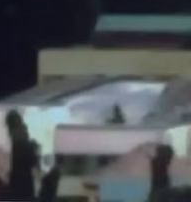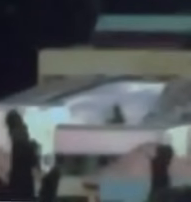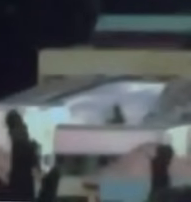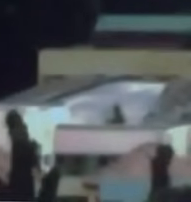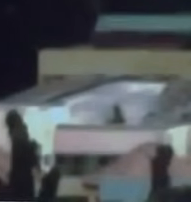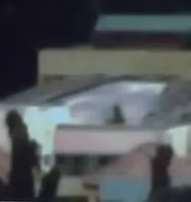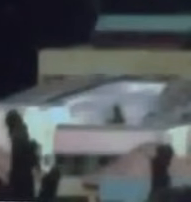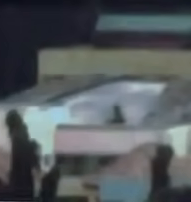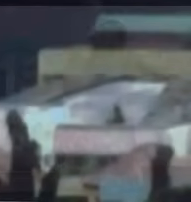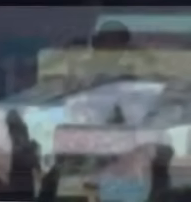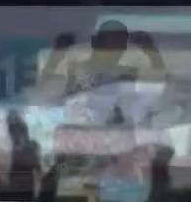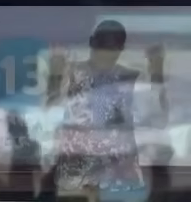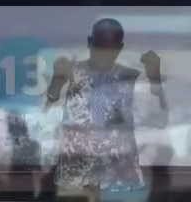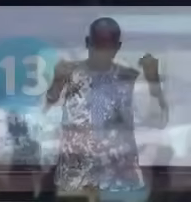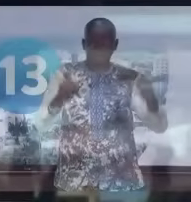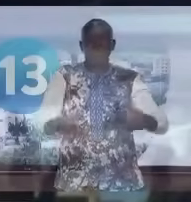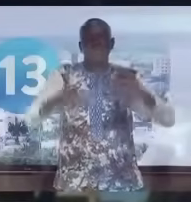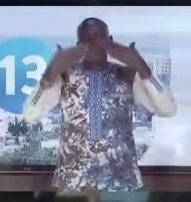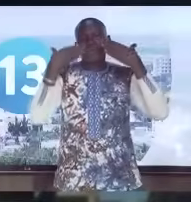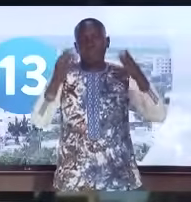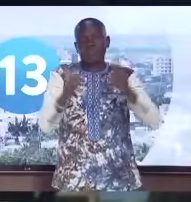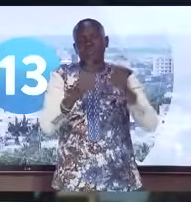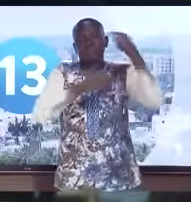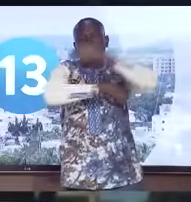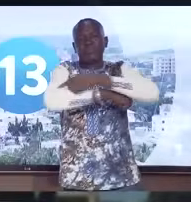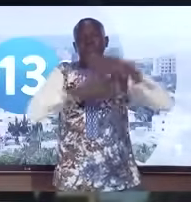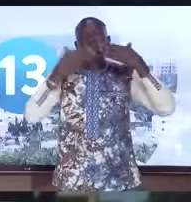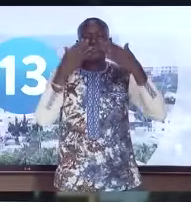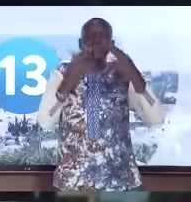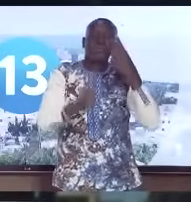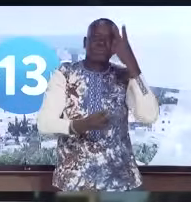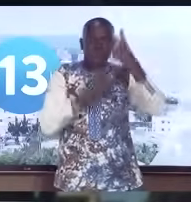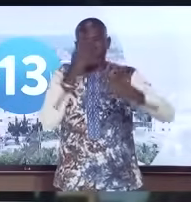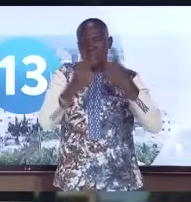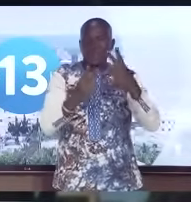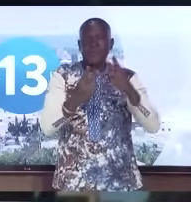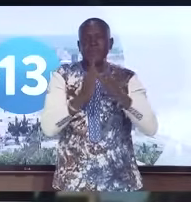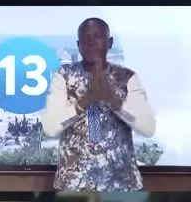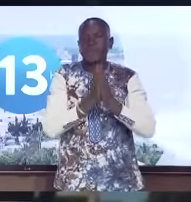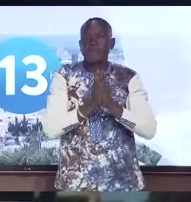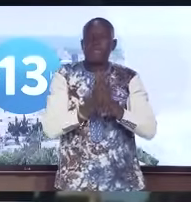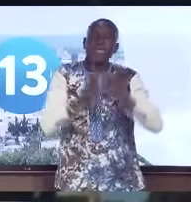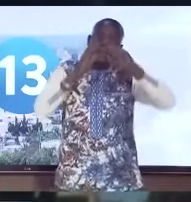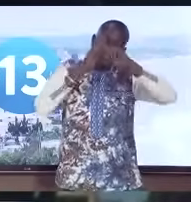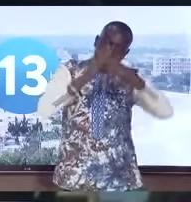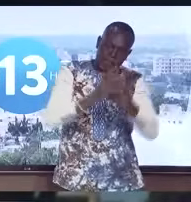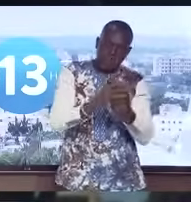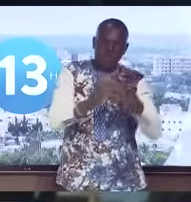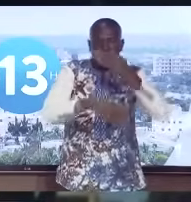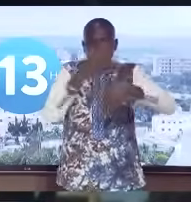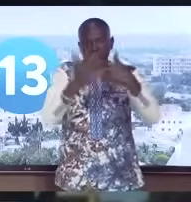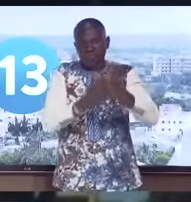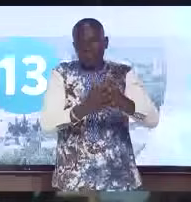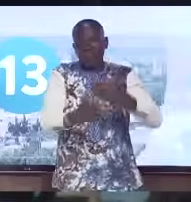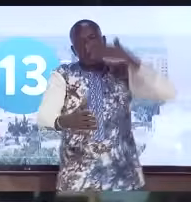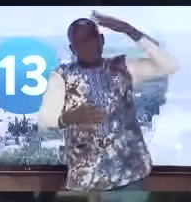Voilà qui fait la une de l'actualité en ce jour. Bonjour et merci de nous suivre. Il se démarque à présent de tout le mal fait